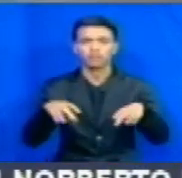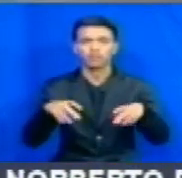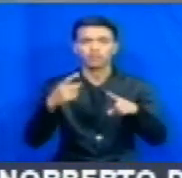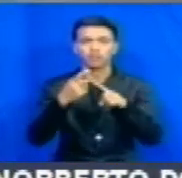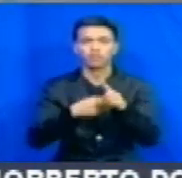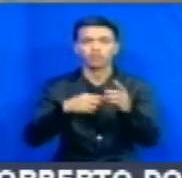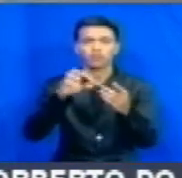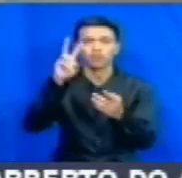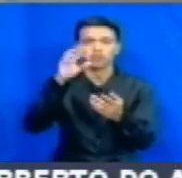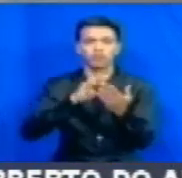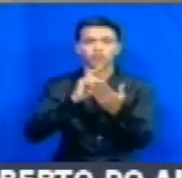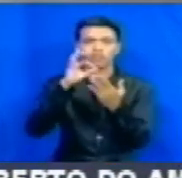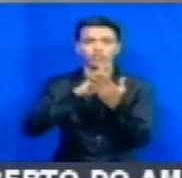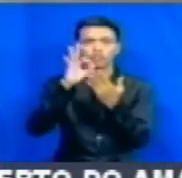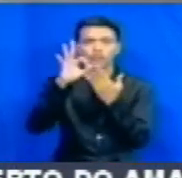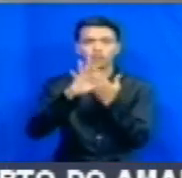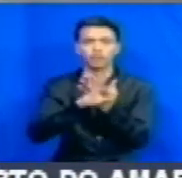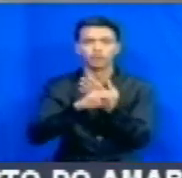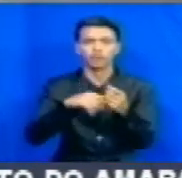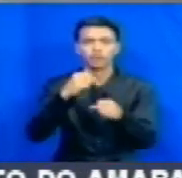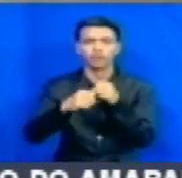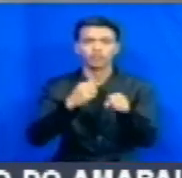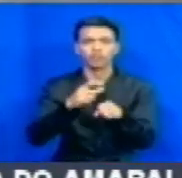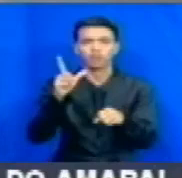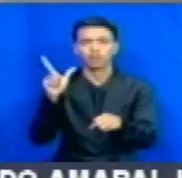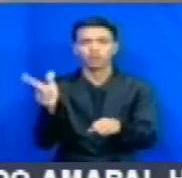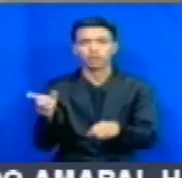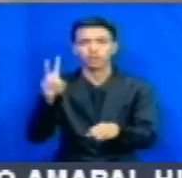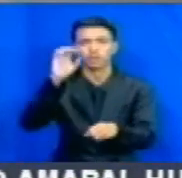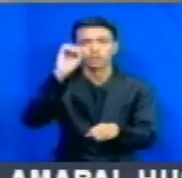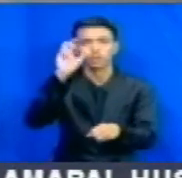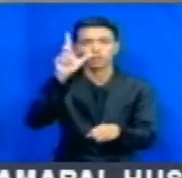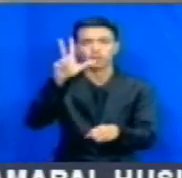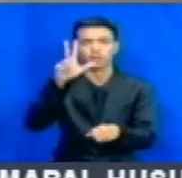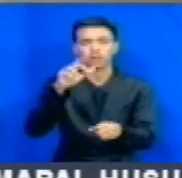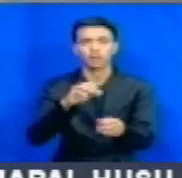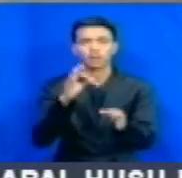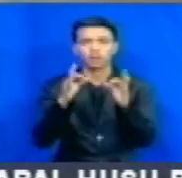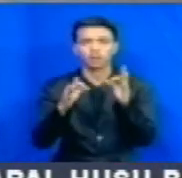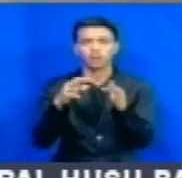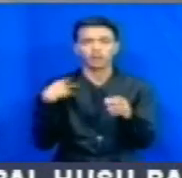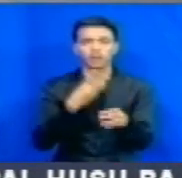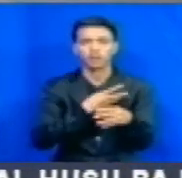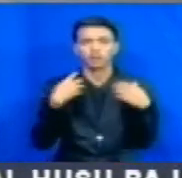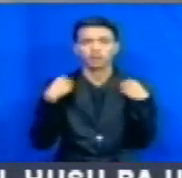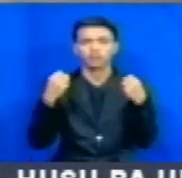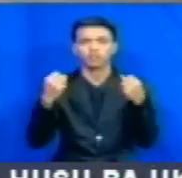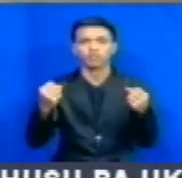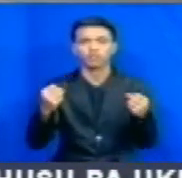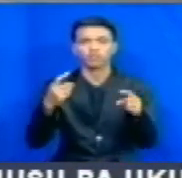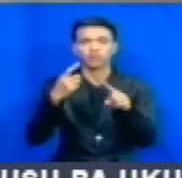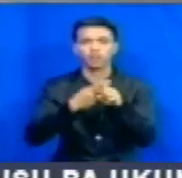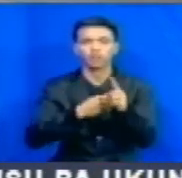bulan 2. Namun bulan 2 tahun 2023. Namun kita akan usahakan supaya